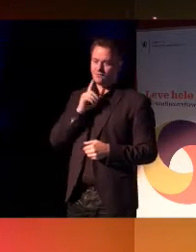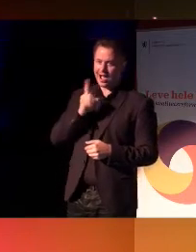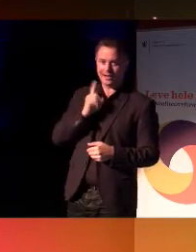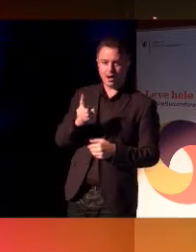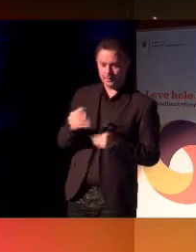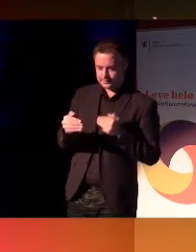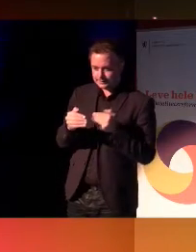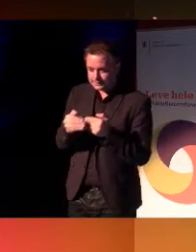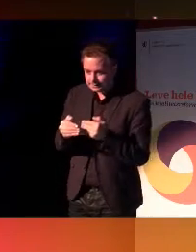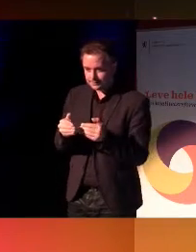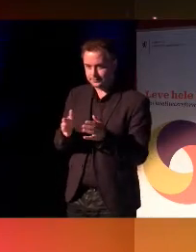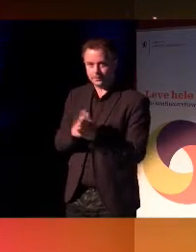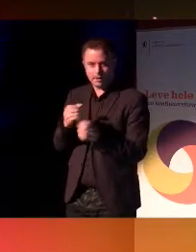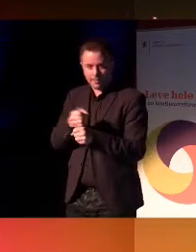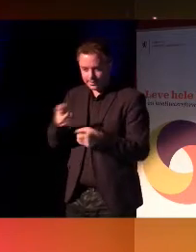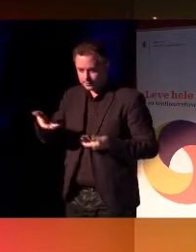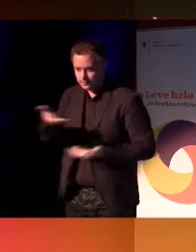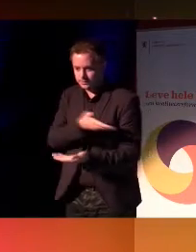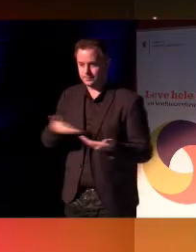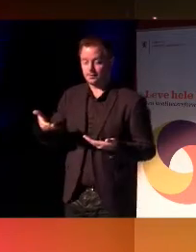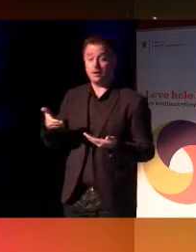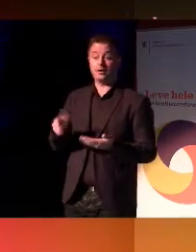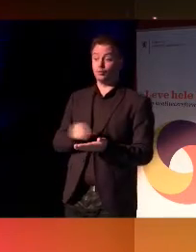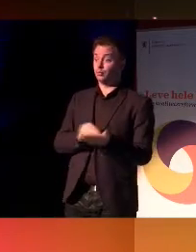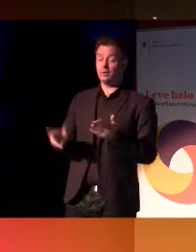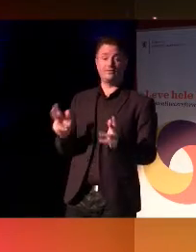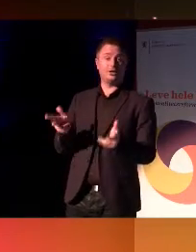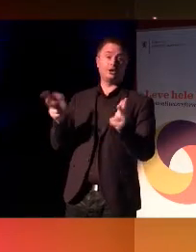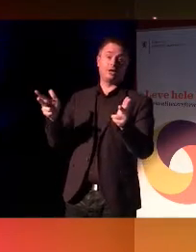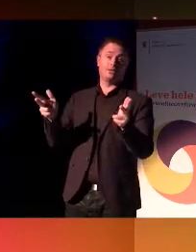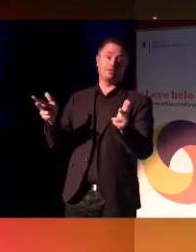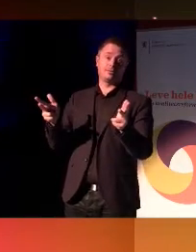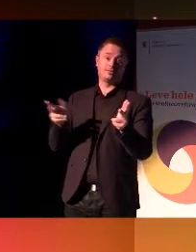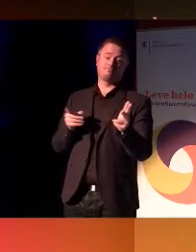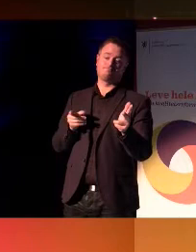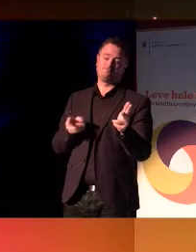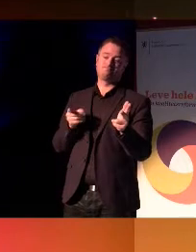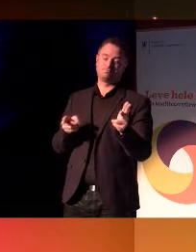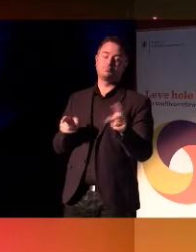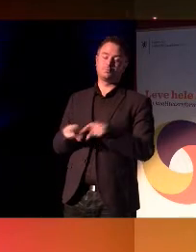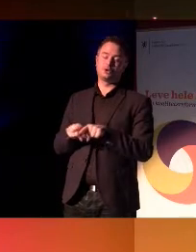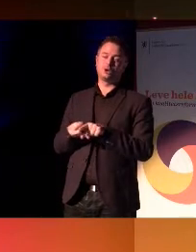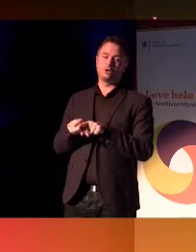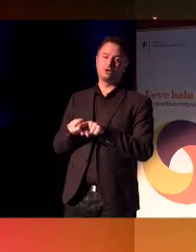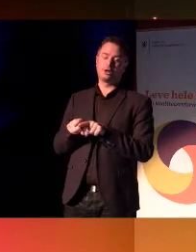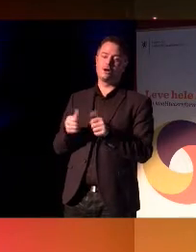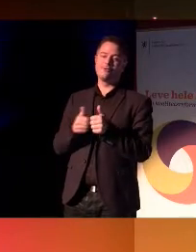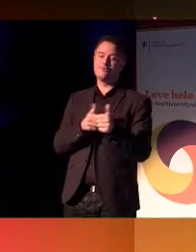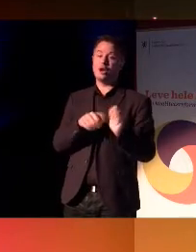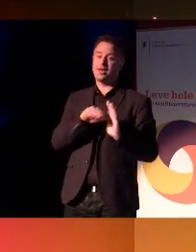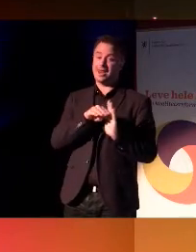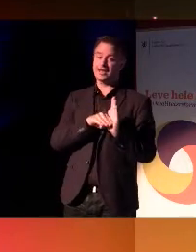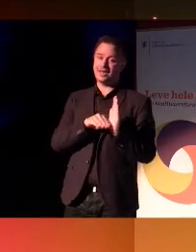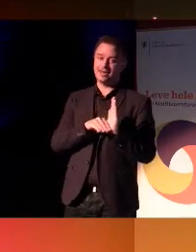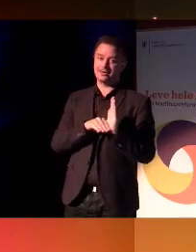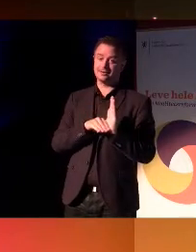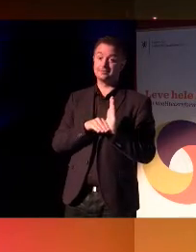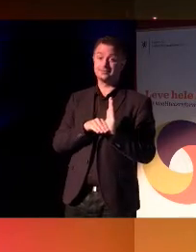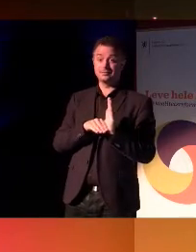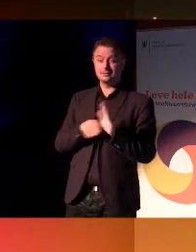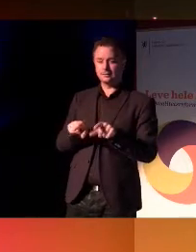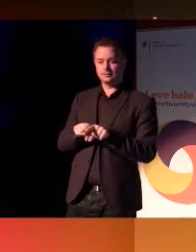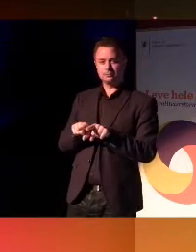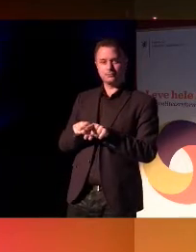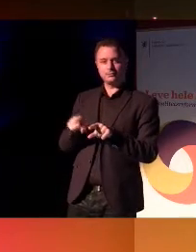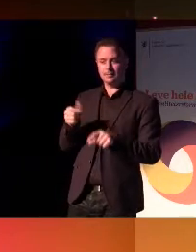dag, de lykkes. Og i mitt vokabular så handler det om å etterleve regelverket. Så betydningen av ledelse for å